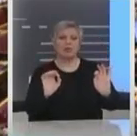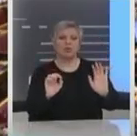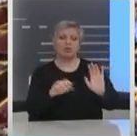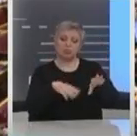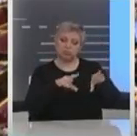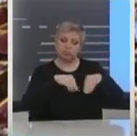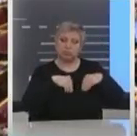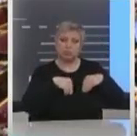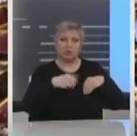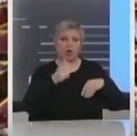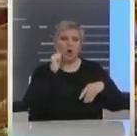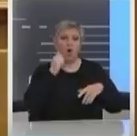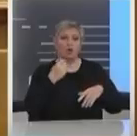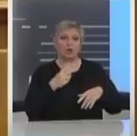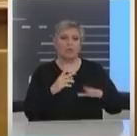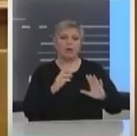Και